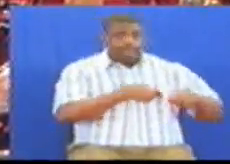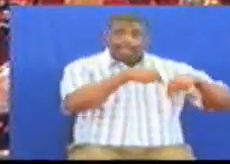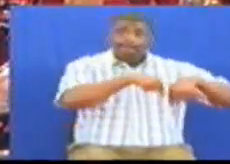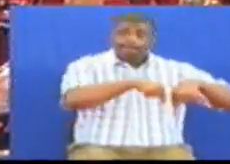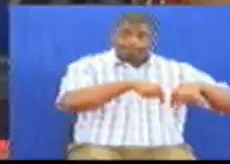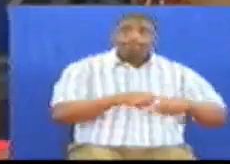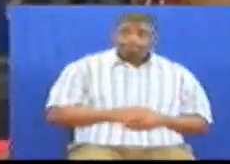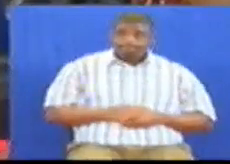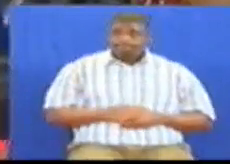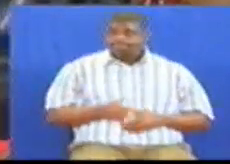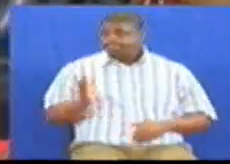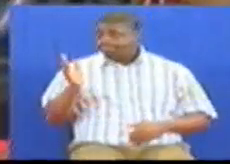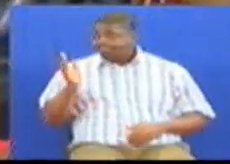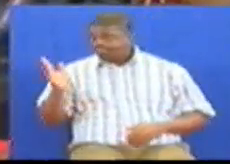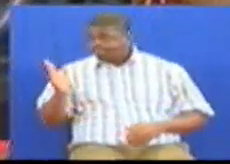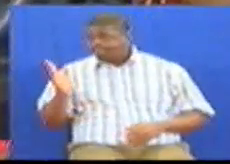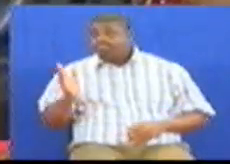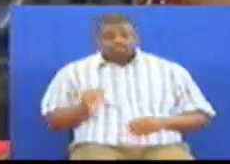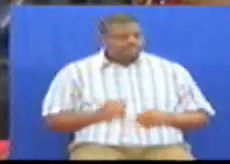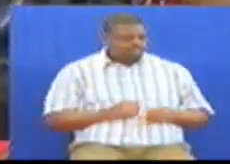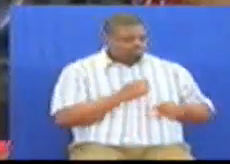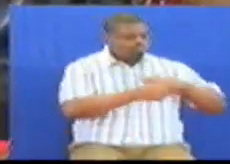Waheshimiwa wabunge, tunaendelea na